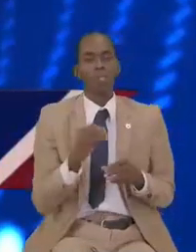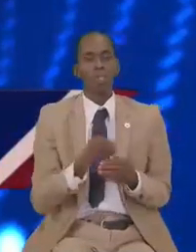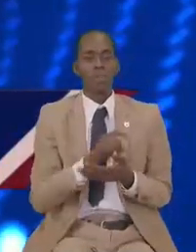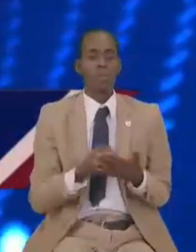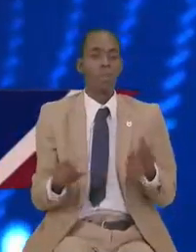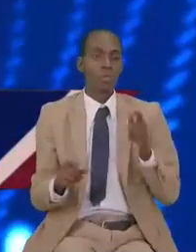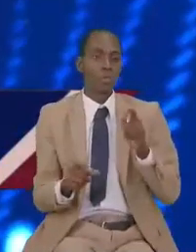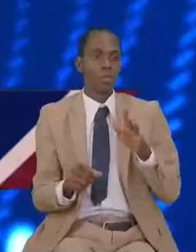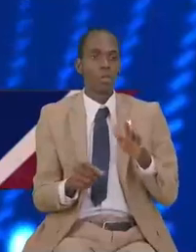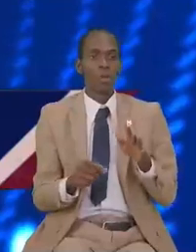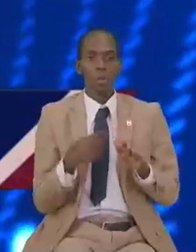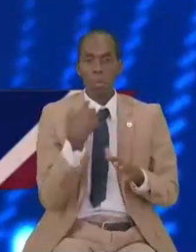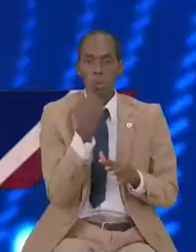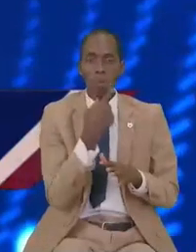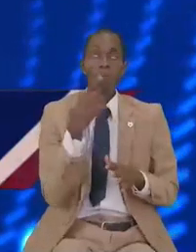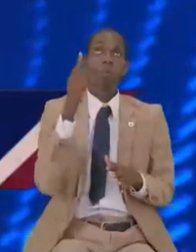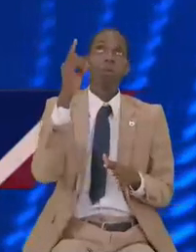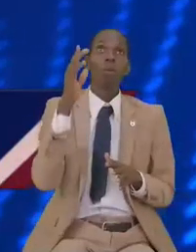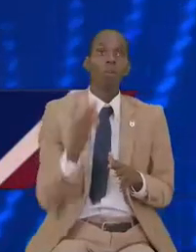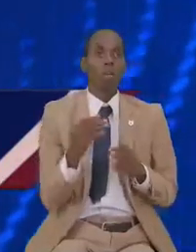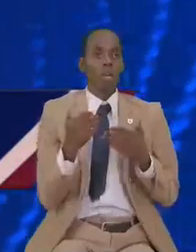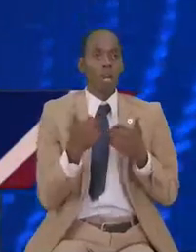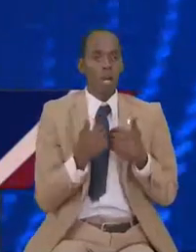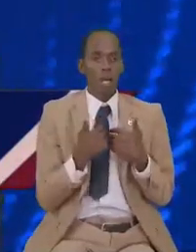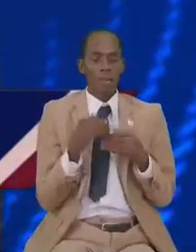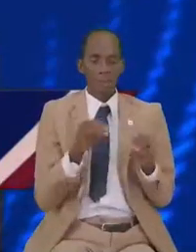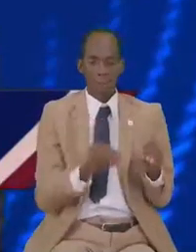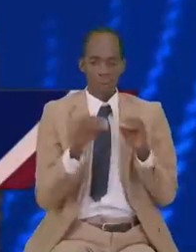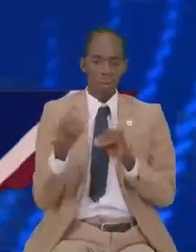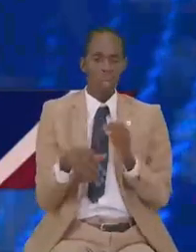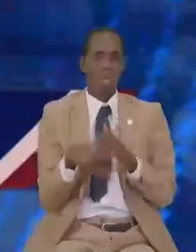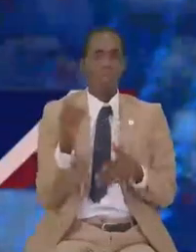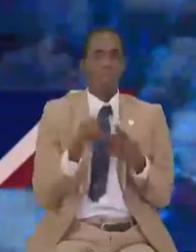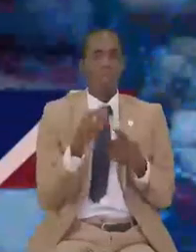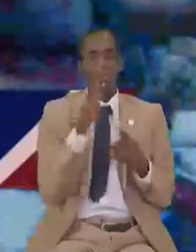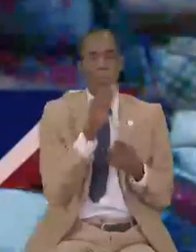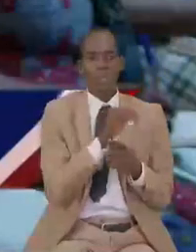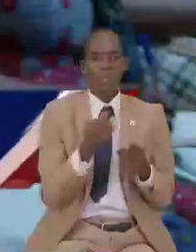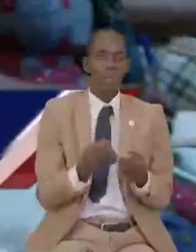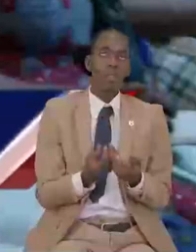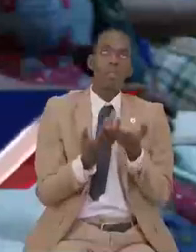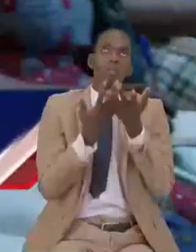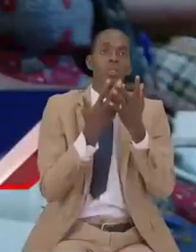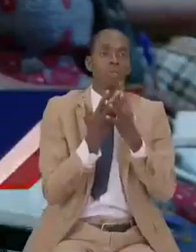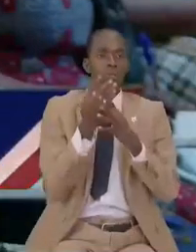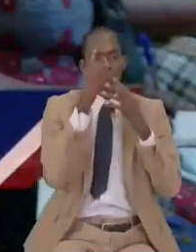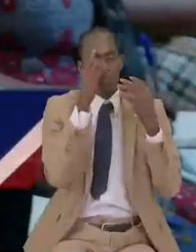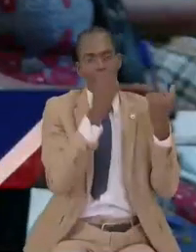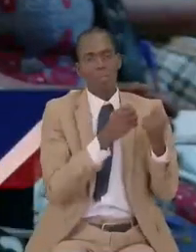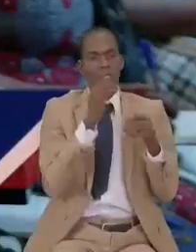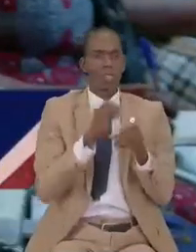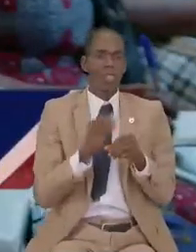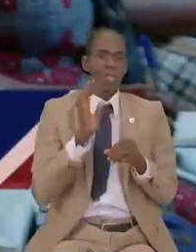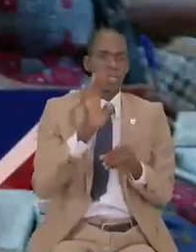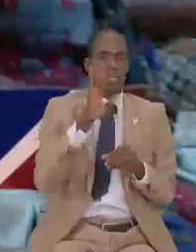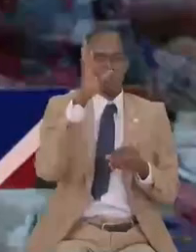Verset 25 qui dit, c'est lui que Dieu a destiné par son sang à être pour ceux qui